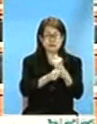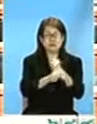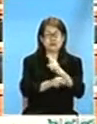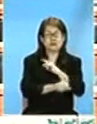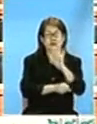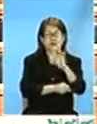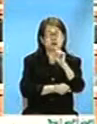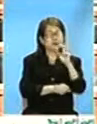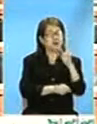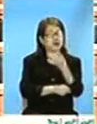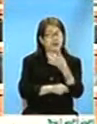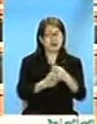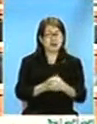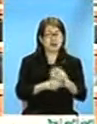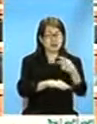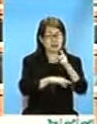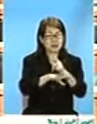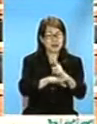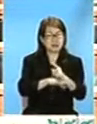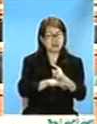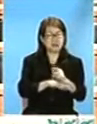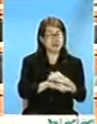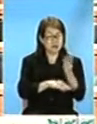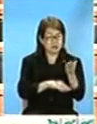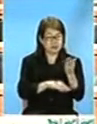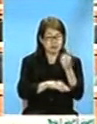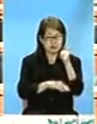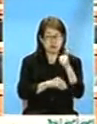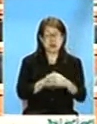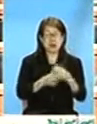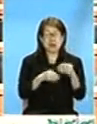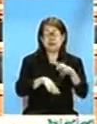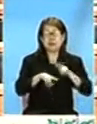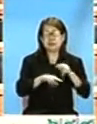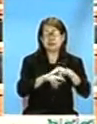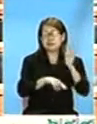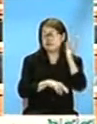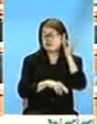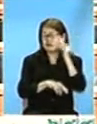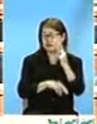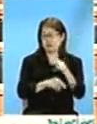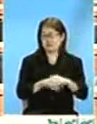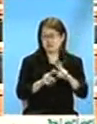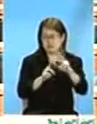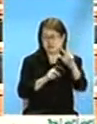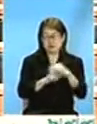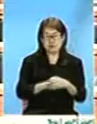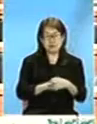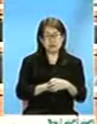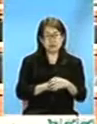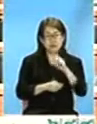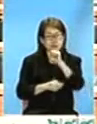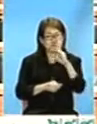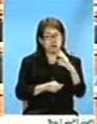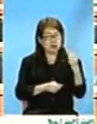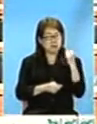ประธานถ้าท่านจะกรุณาท่านลองฟังดูคืออำนาจหน้าที่ในการ